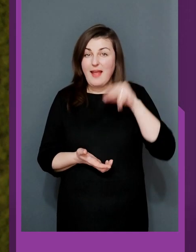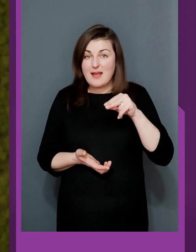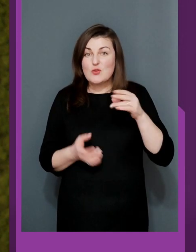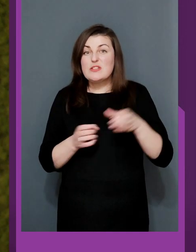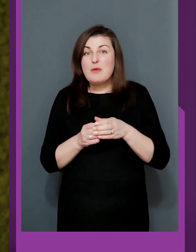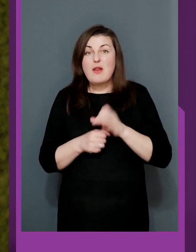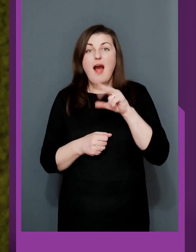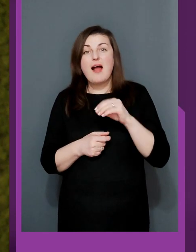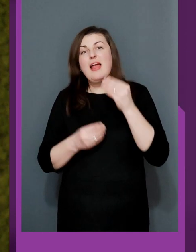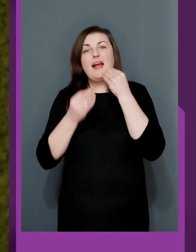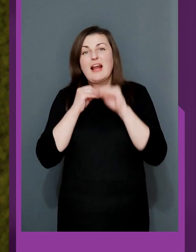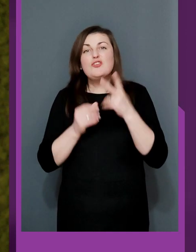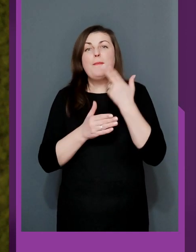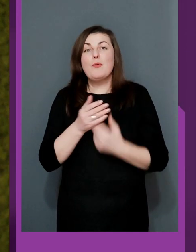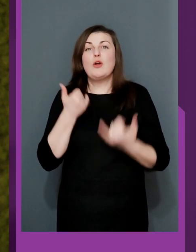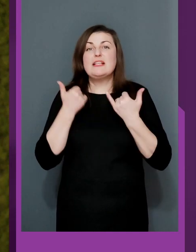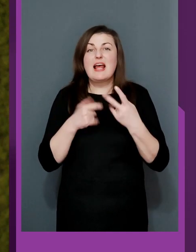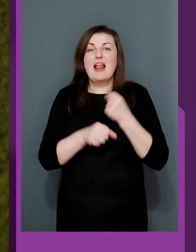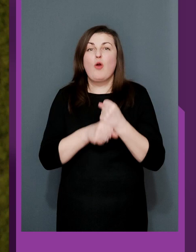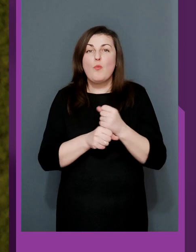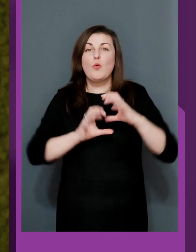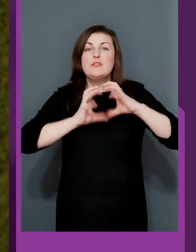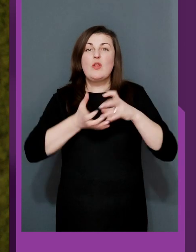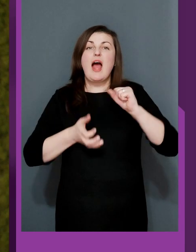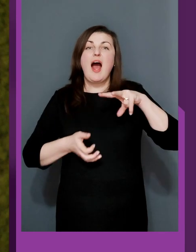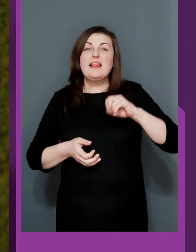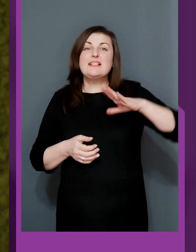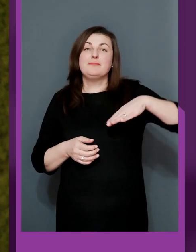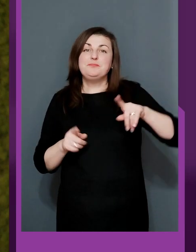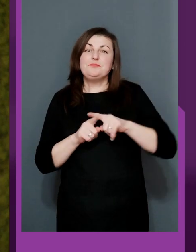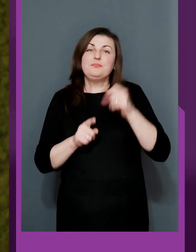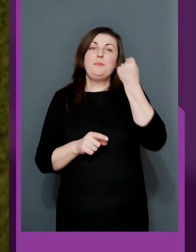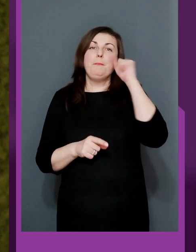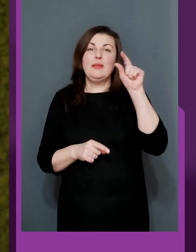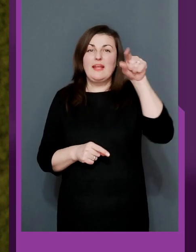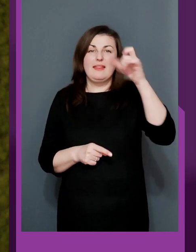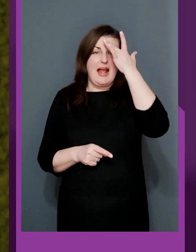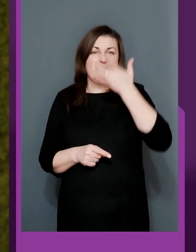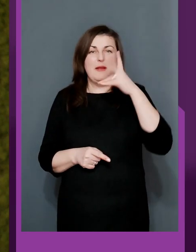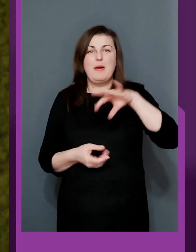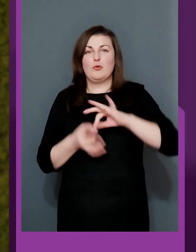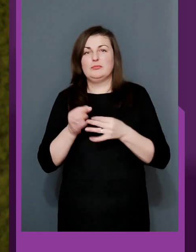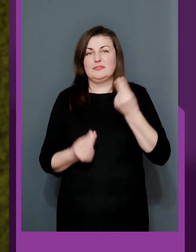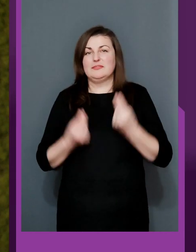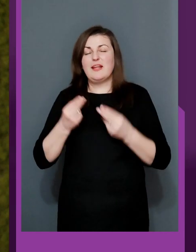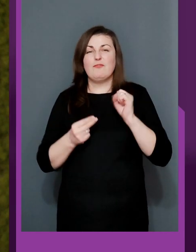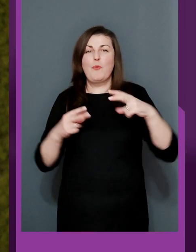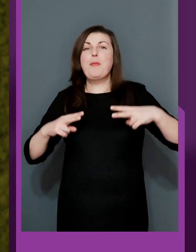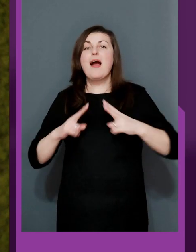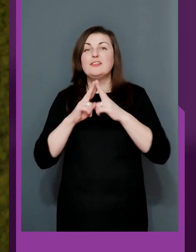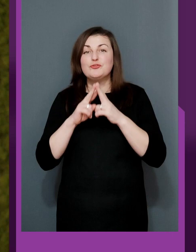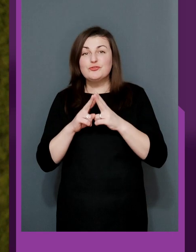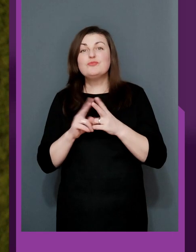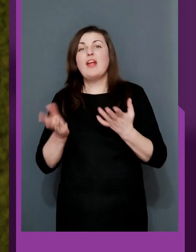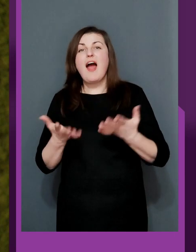китайської збірної але краще знаєш програти зараз на Кубку світу але зате перемогти його вже на літніх паралімпійських іграх у у